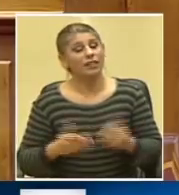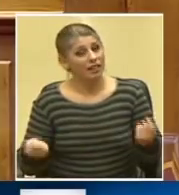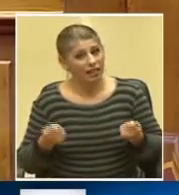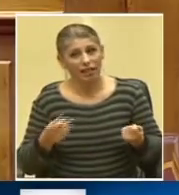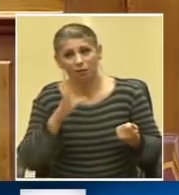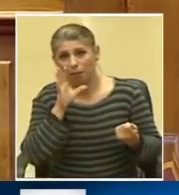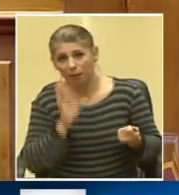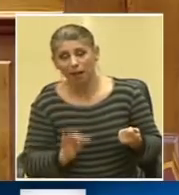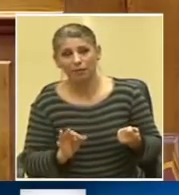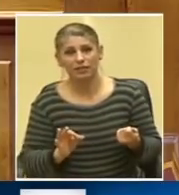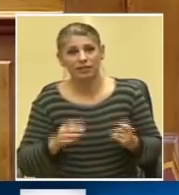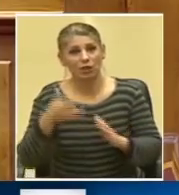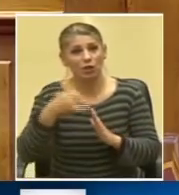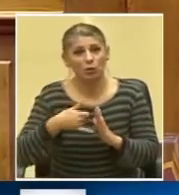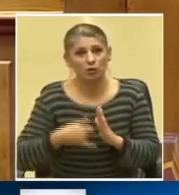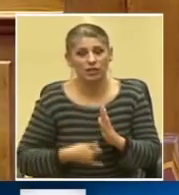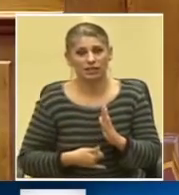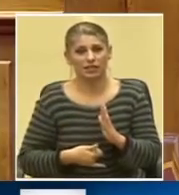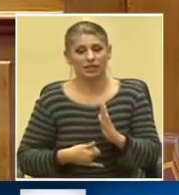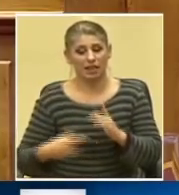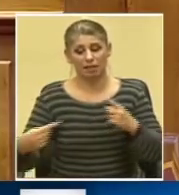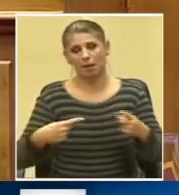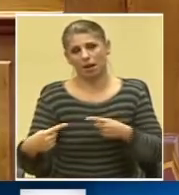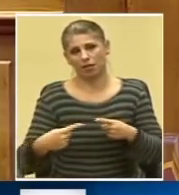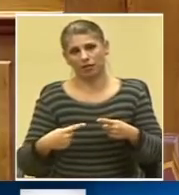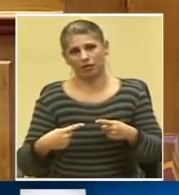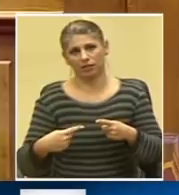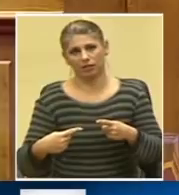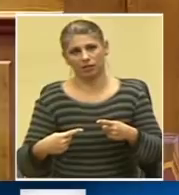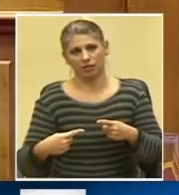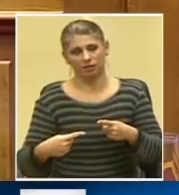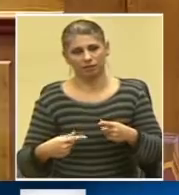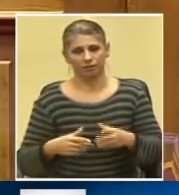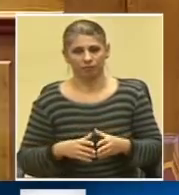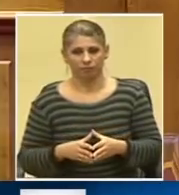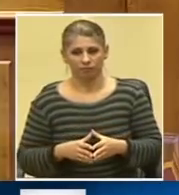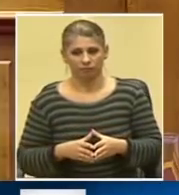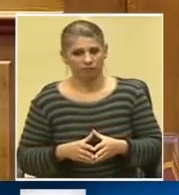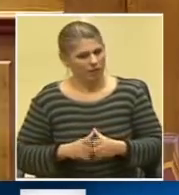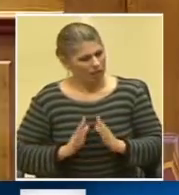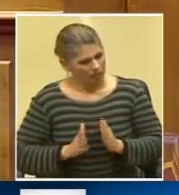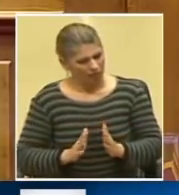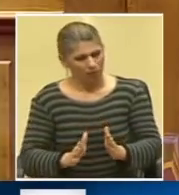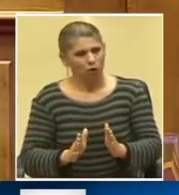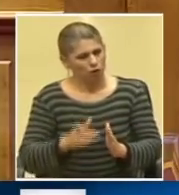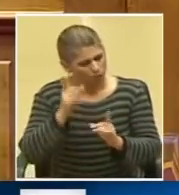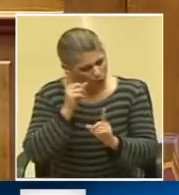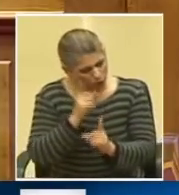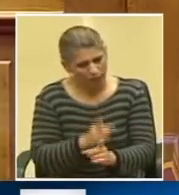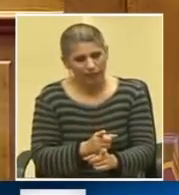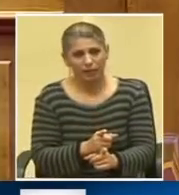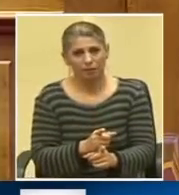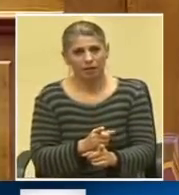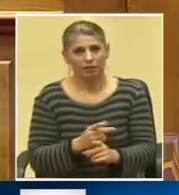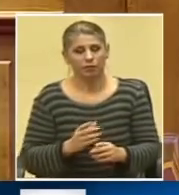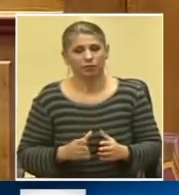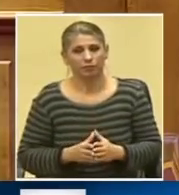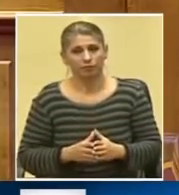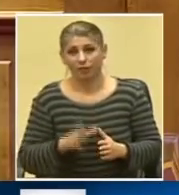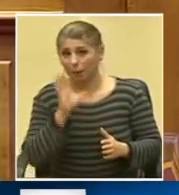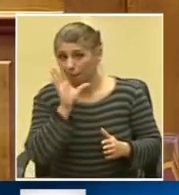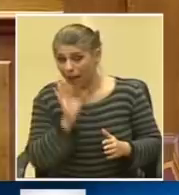και ουσιαστική αντιπαράθεση. Και για να πάω στο πιο συγκεκριμένο. Και επειδή